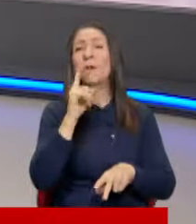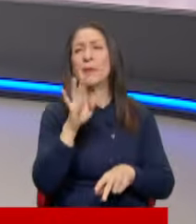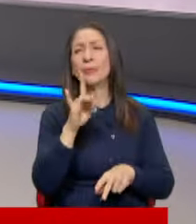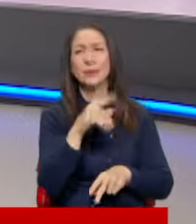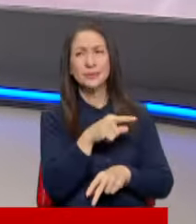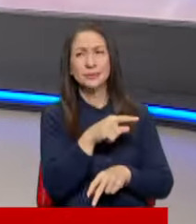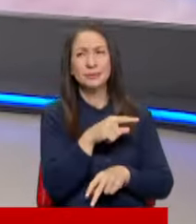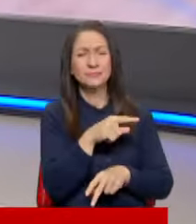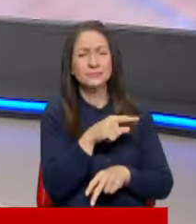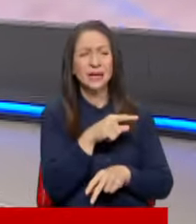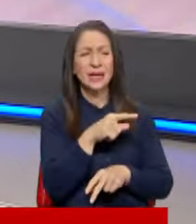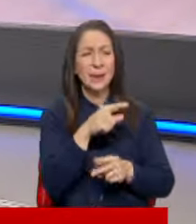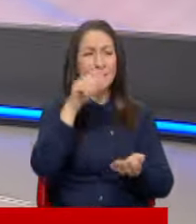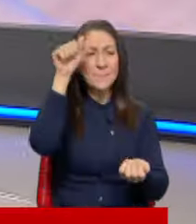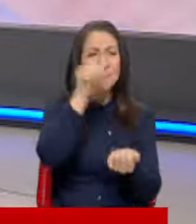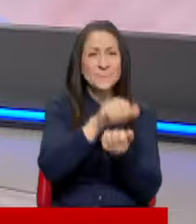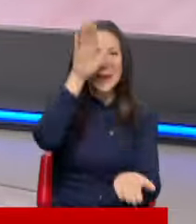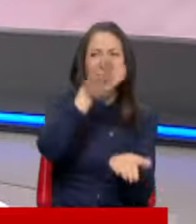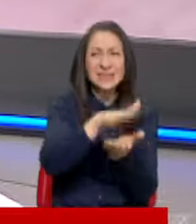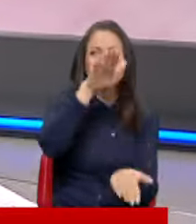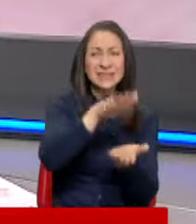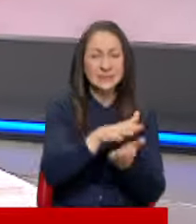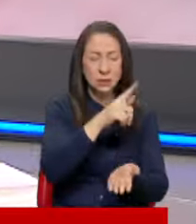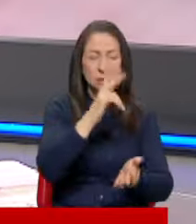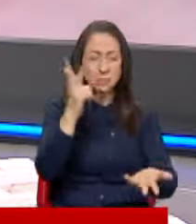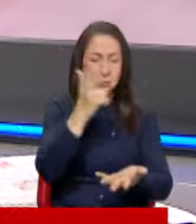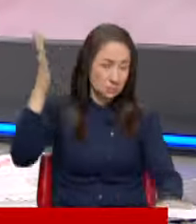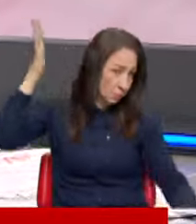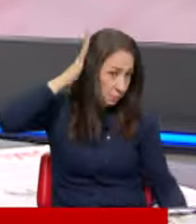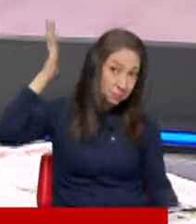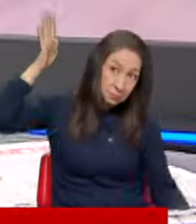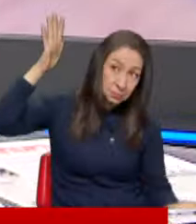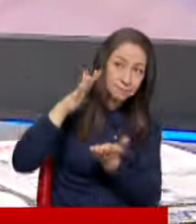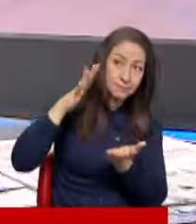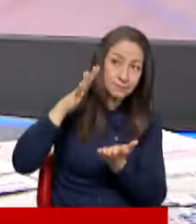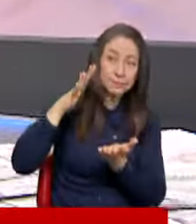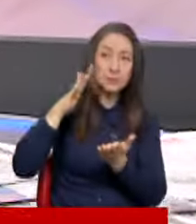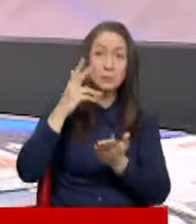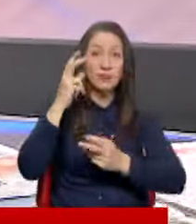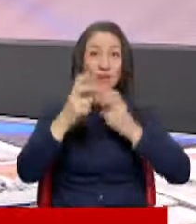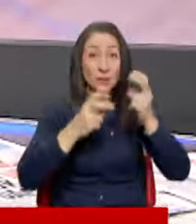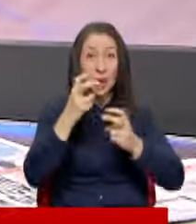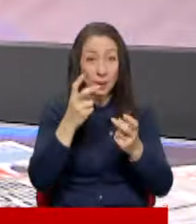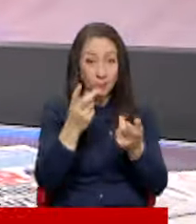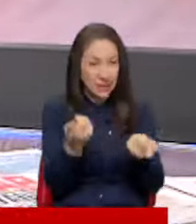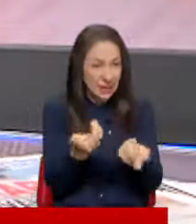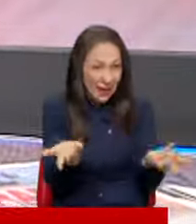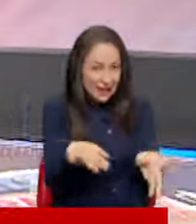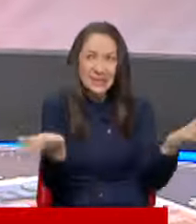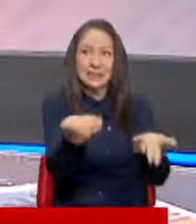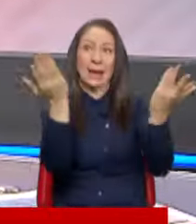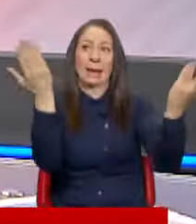yaşındaydı pres baskı makinesinda feci şekilde sıkışarak bir fabrika bir atölye